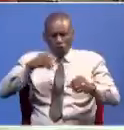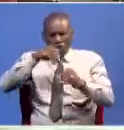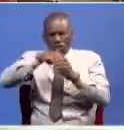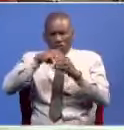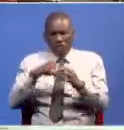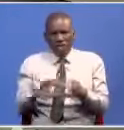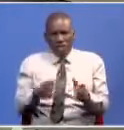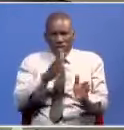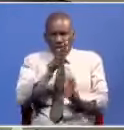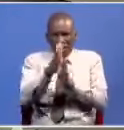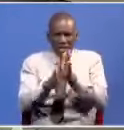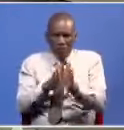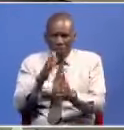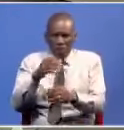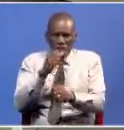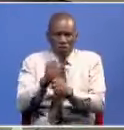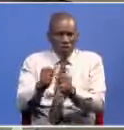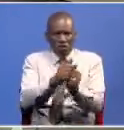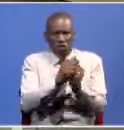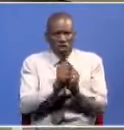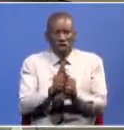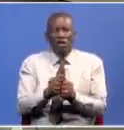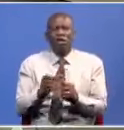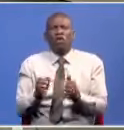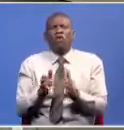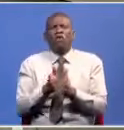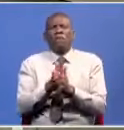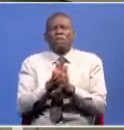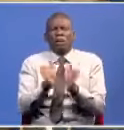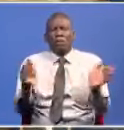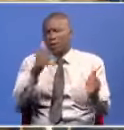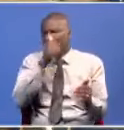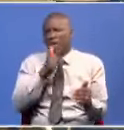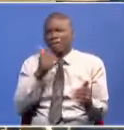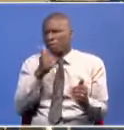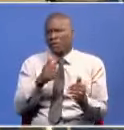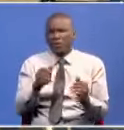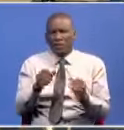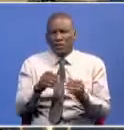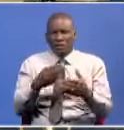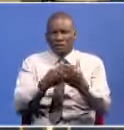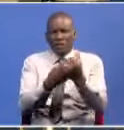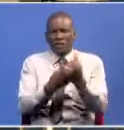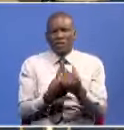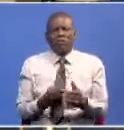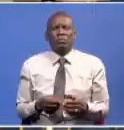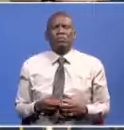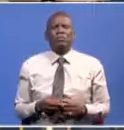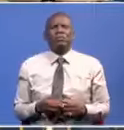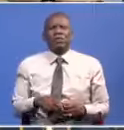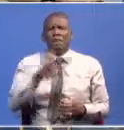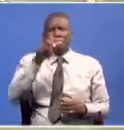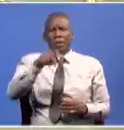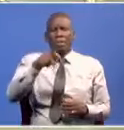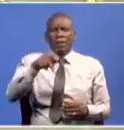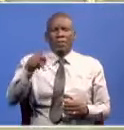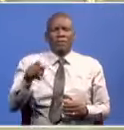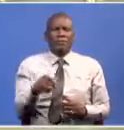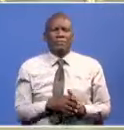mwekezaji katika mpango wa ushirikiano wa taasisi za umma na wawekezaji binafsi maarufu